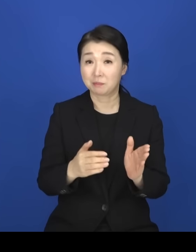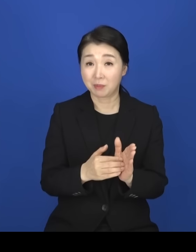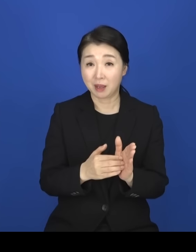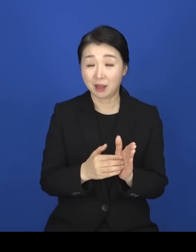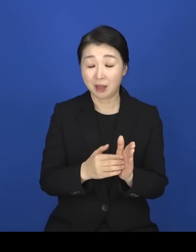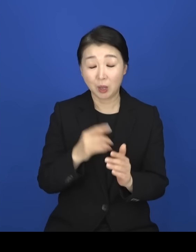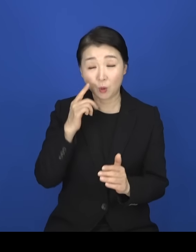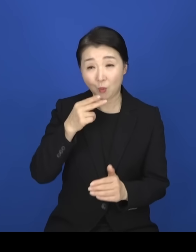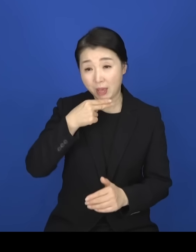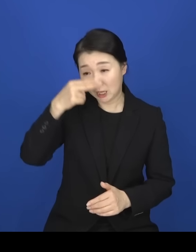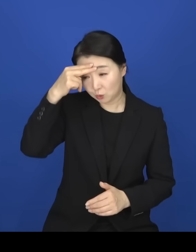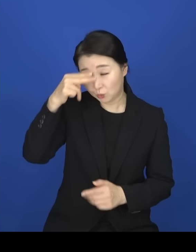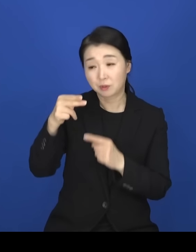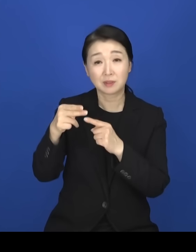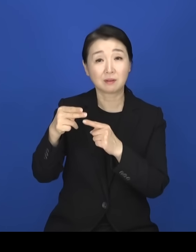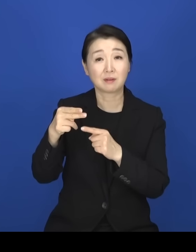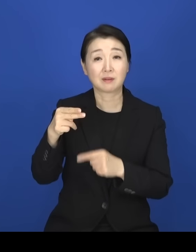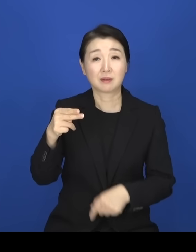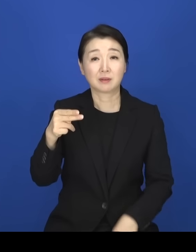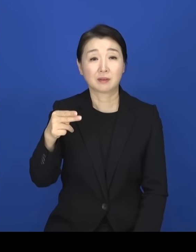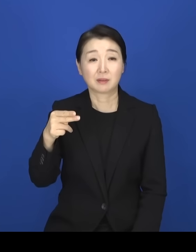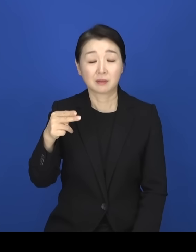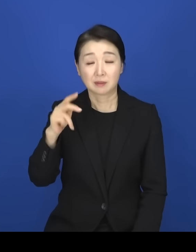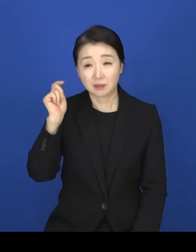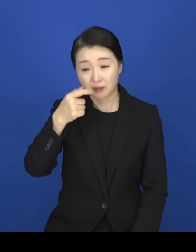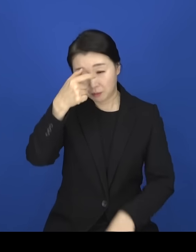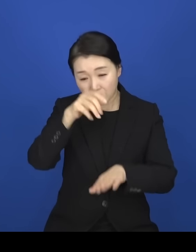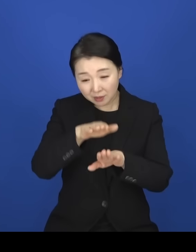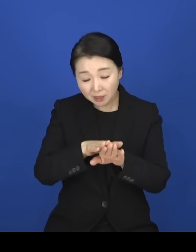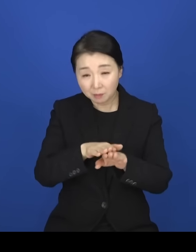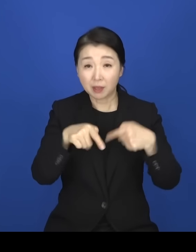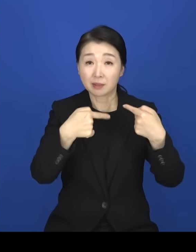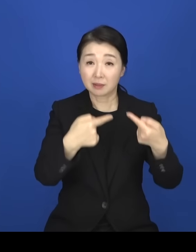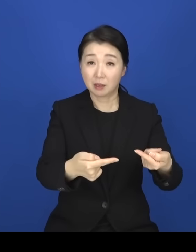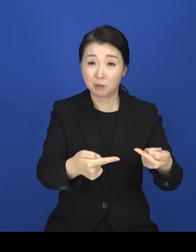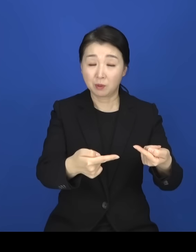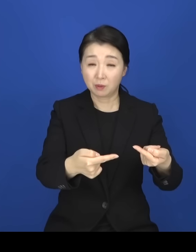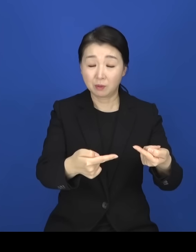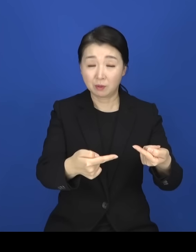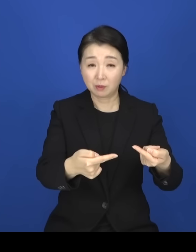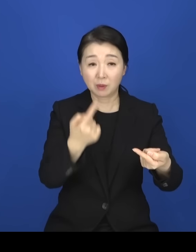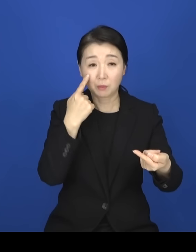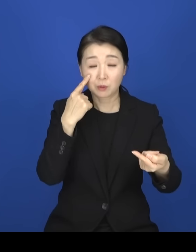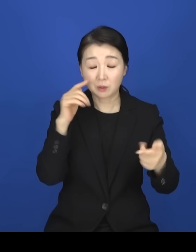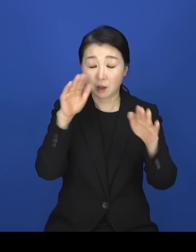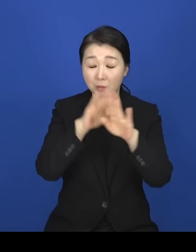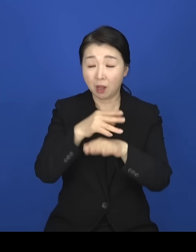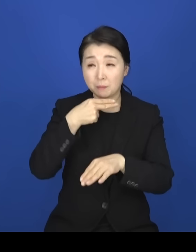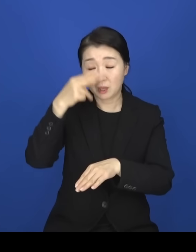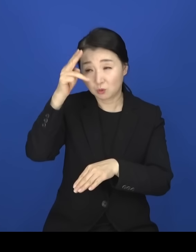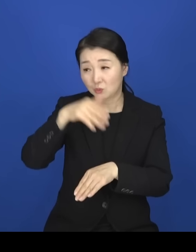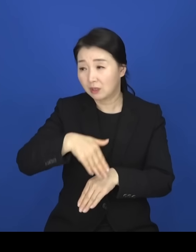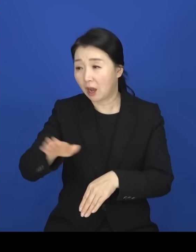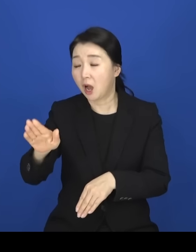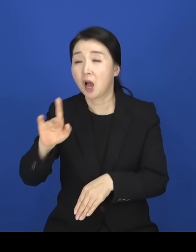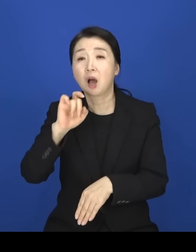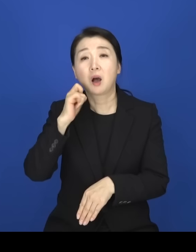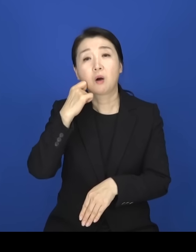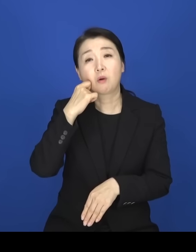사실 술 같은 경우는 네. 이 새벽 예배를 나가다 보니까는 밤에 술자리를 가기가 너무 힘든 거예요.